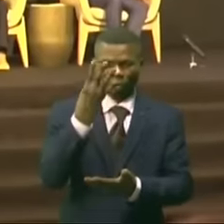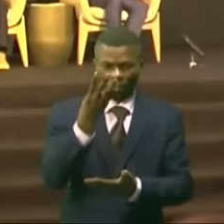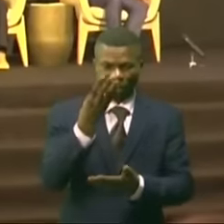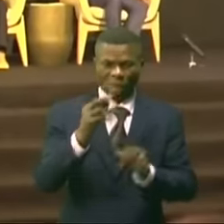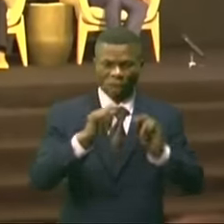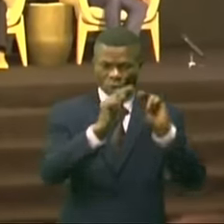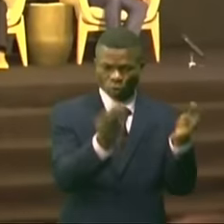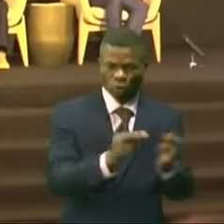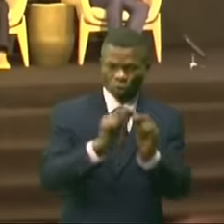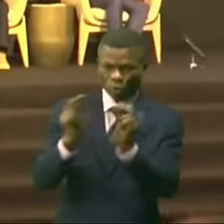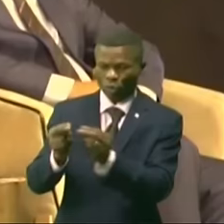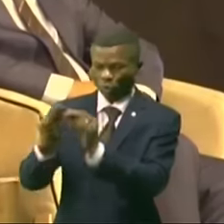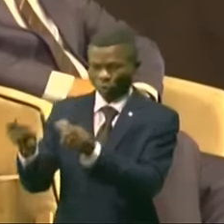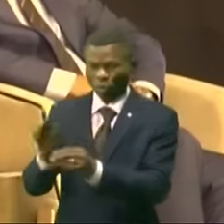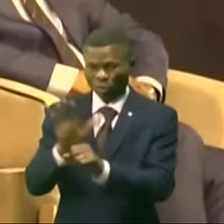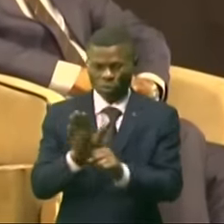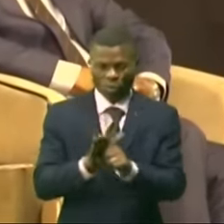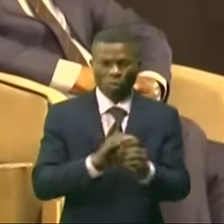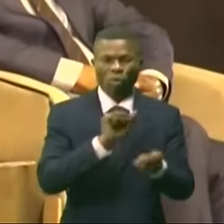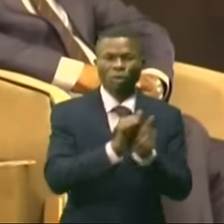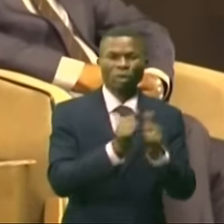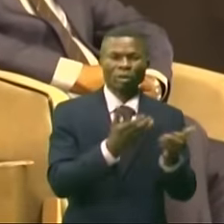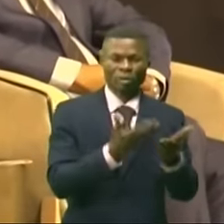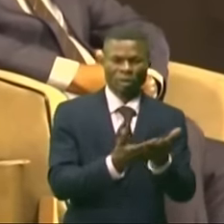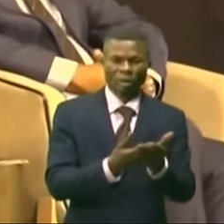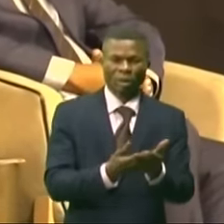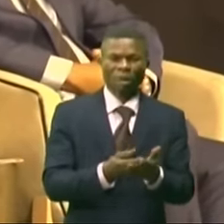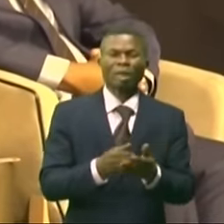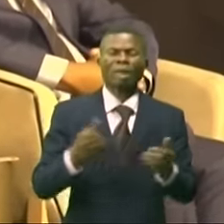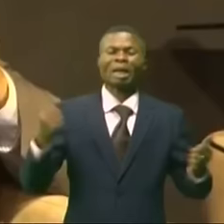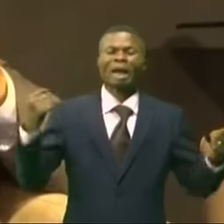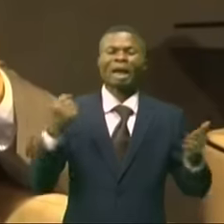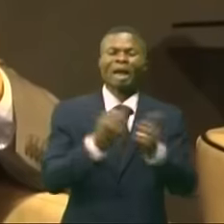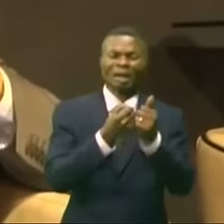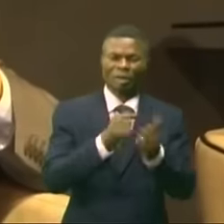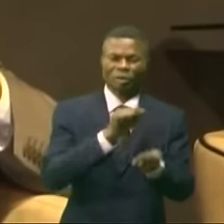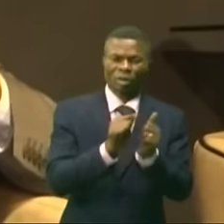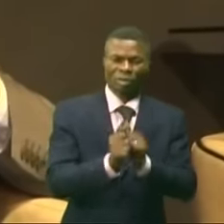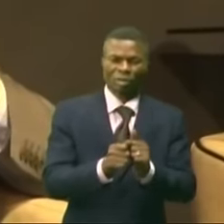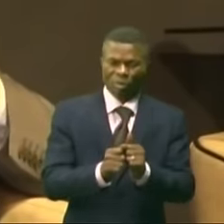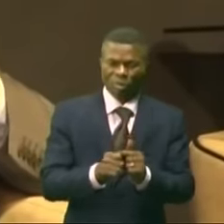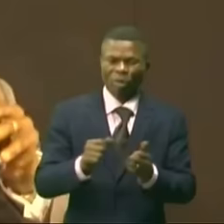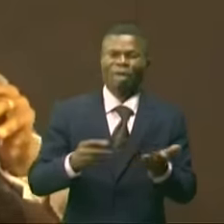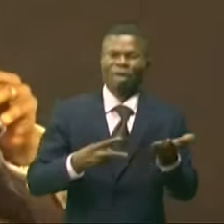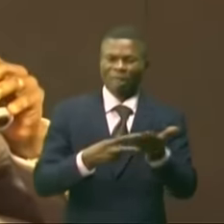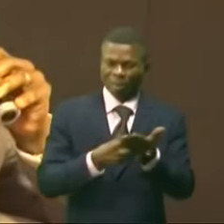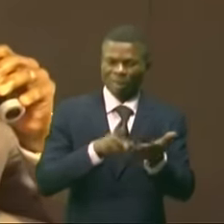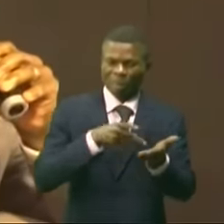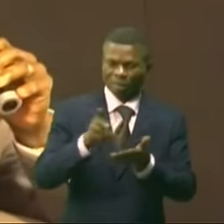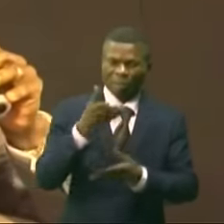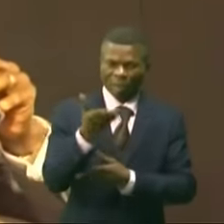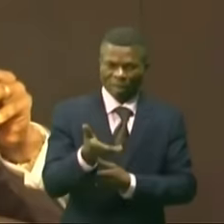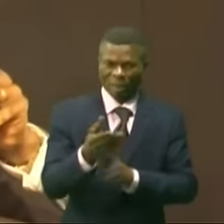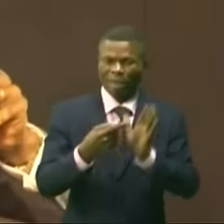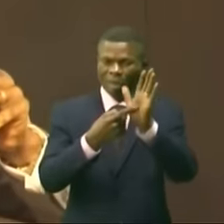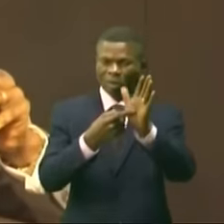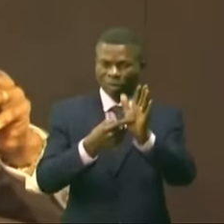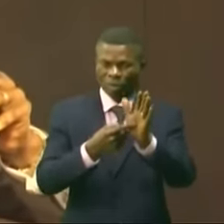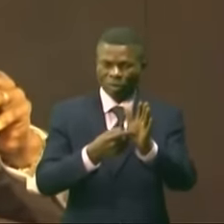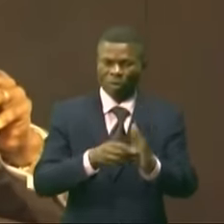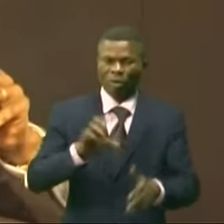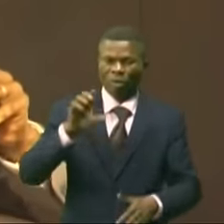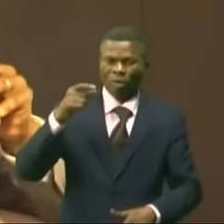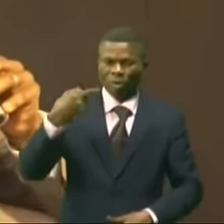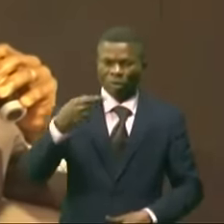organisés sur différentes matières dont l'incidence des pratiques administratives sur les affaires présenté par goddeefro